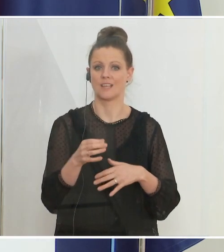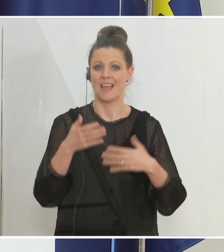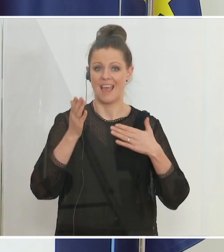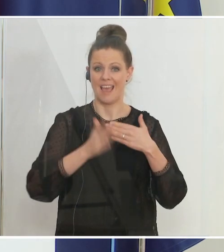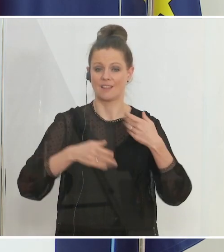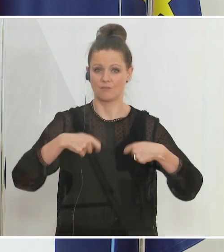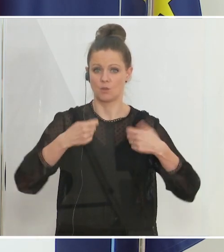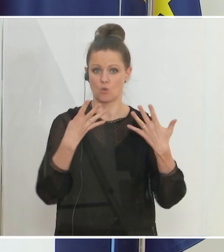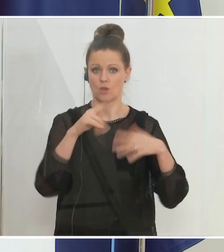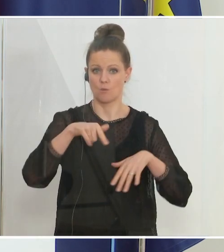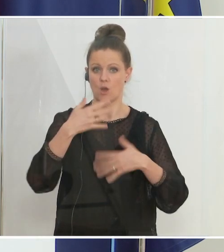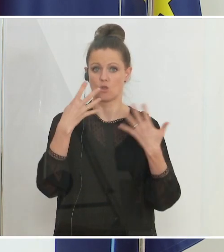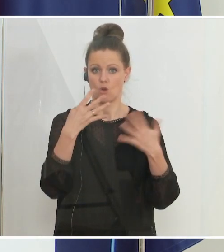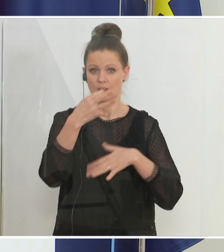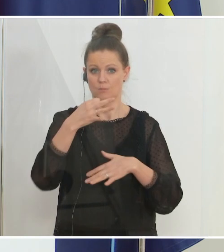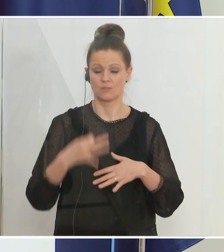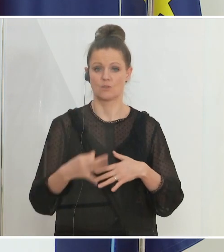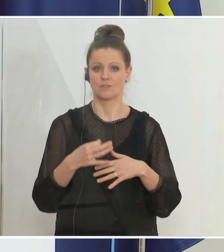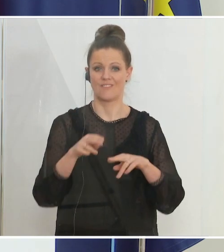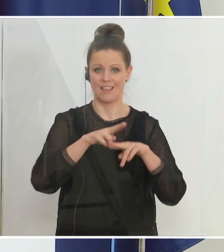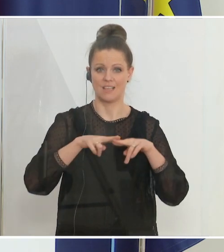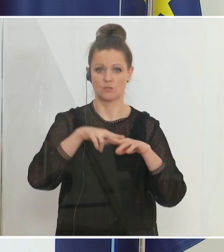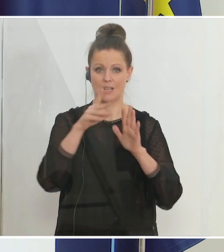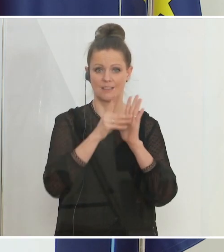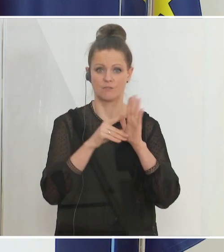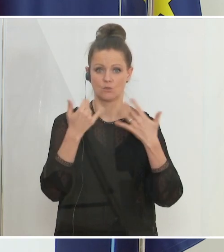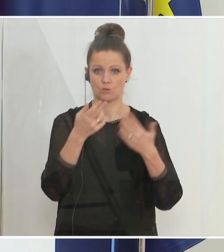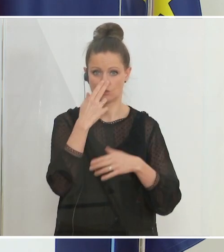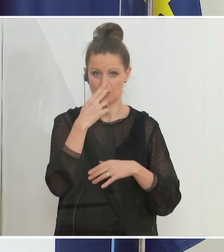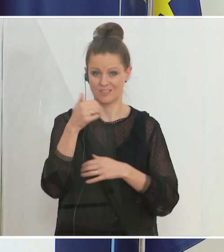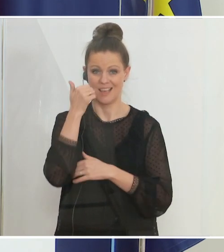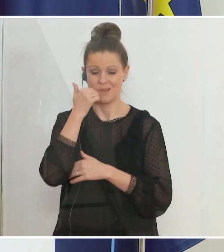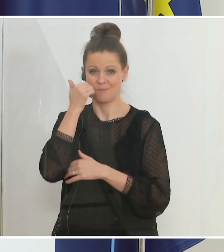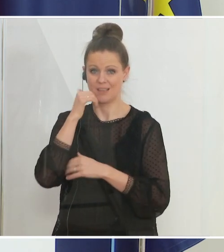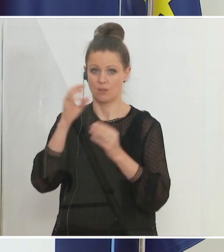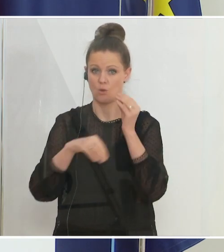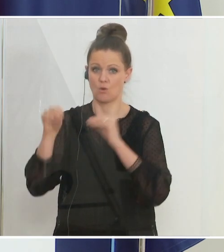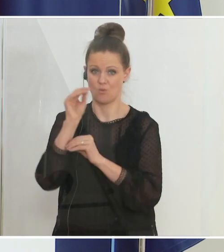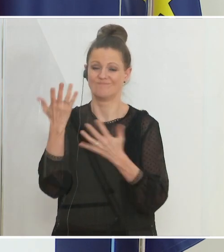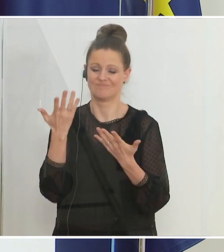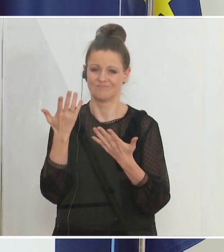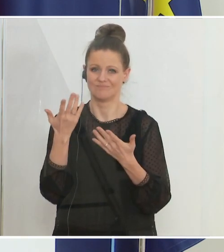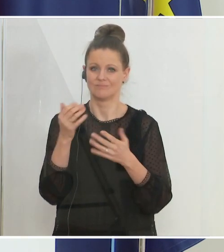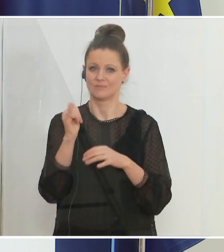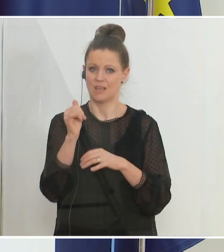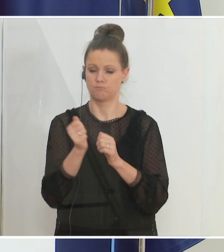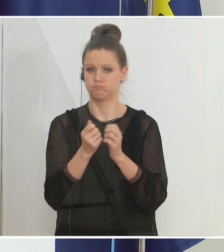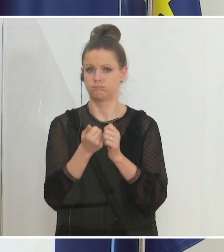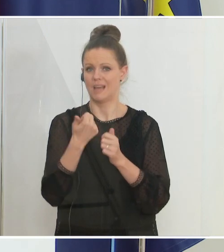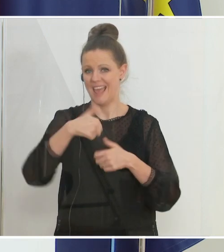Februar bei 9,9% nach nationaler Definition. Bei den Männern ist sie zwar immer noch höher, um einiges,